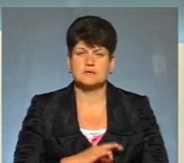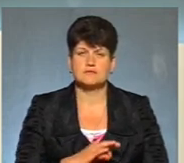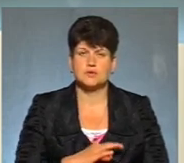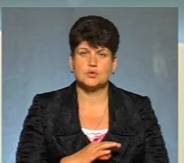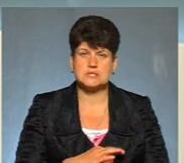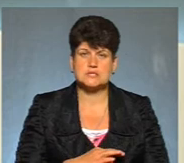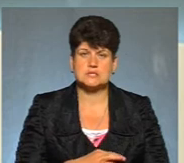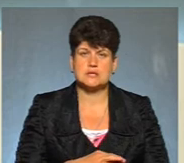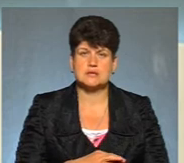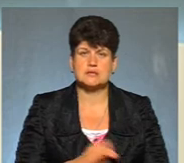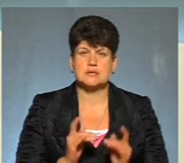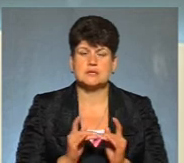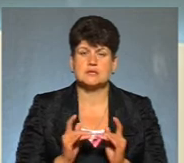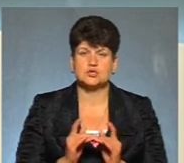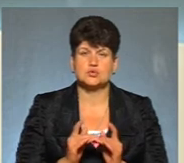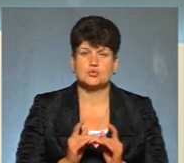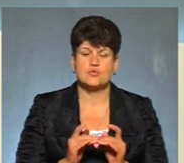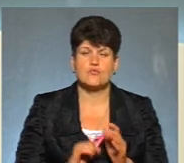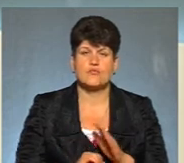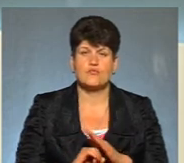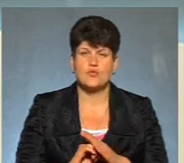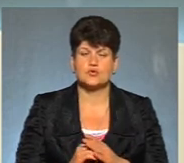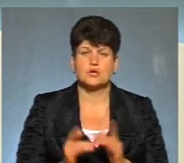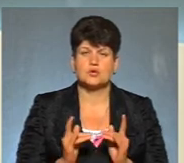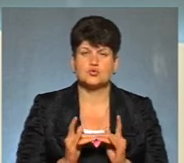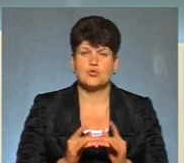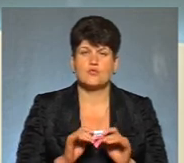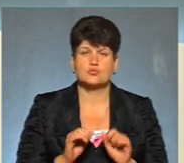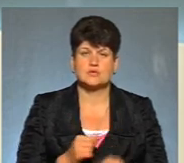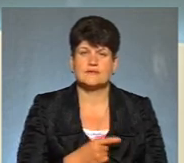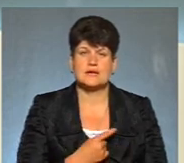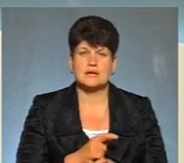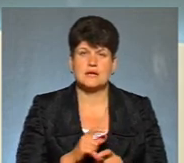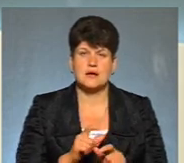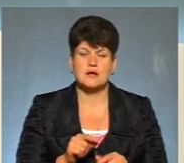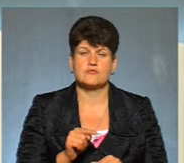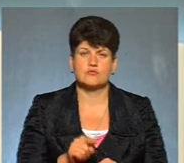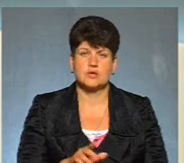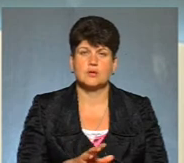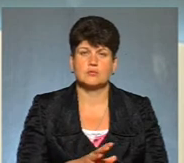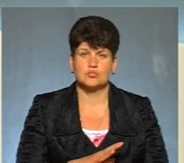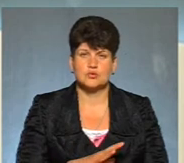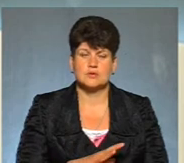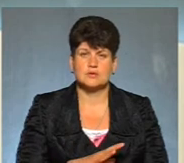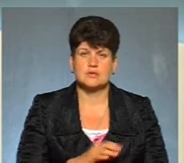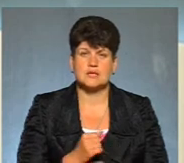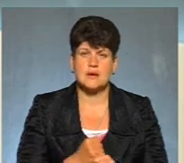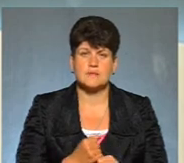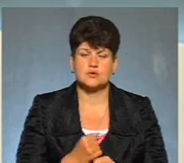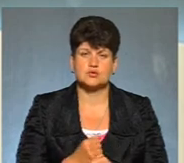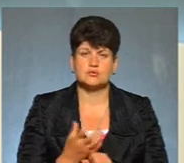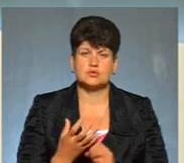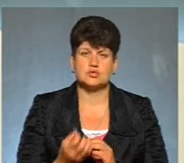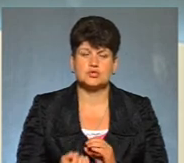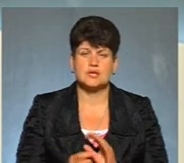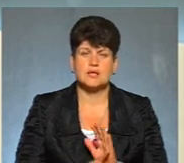використання ліжкового фонду, ліжкових можливостей лікарень, вони були напрацьовані ще на